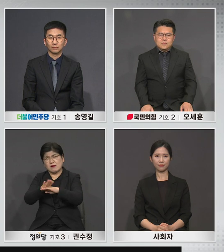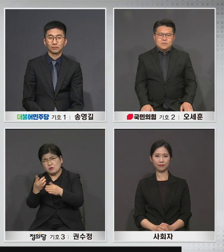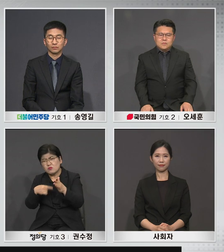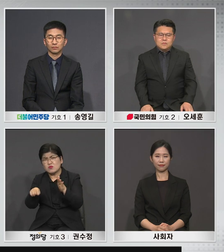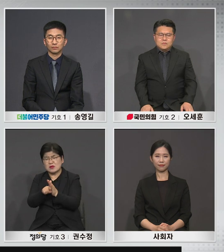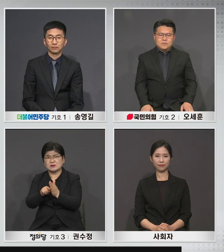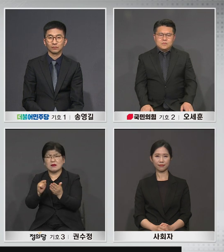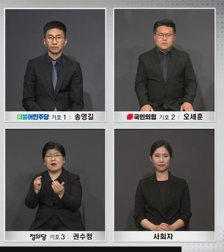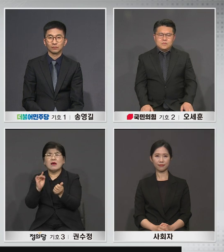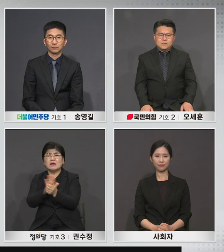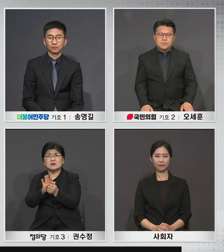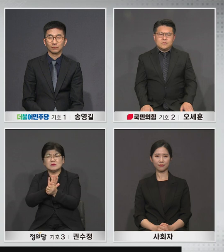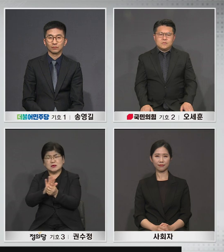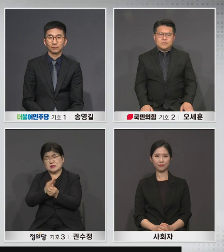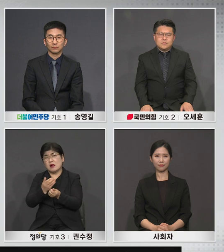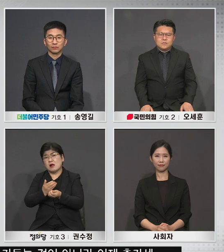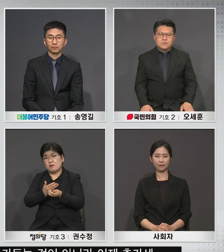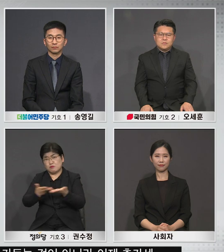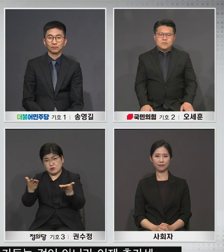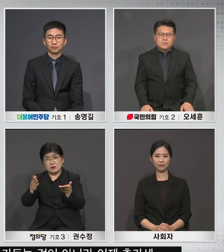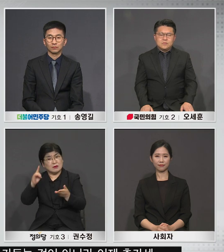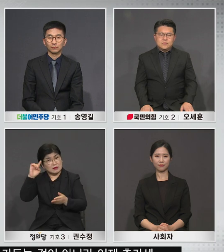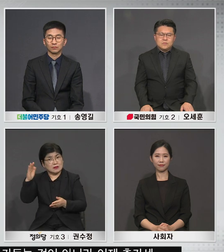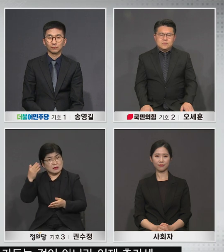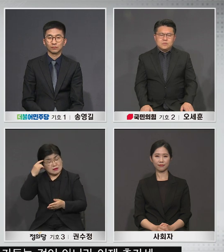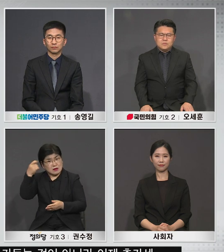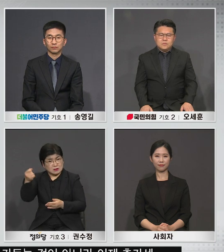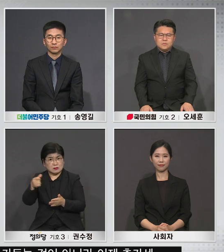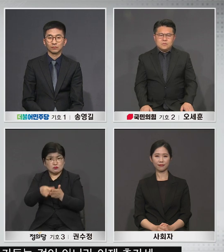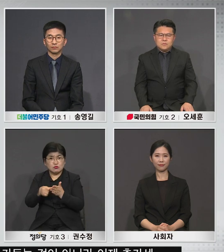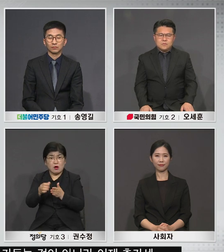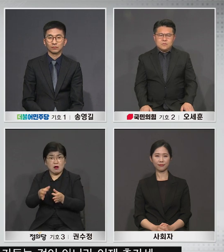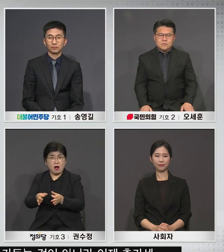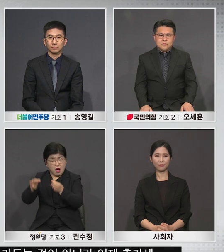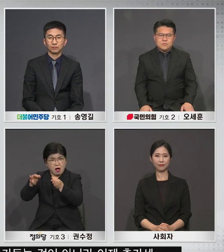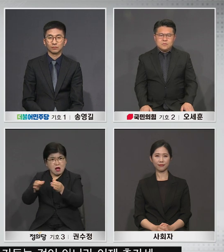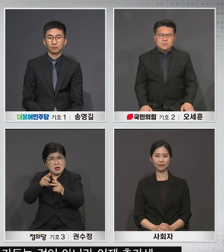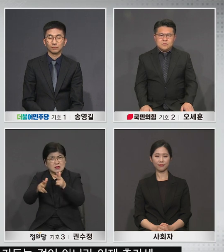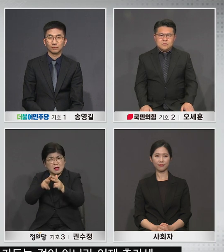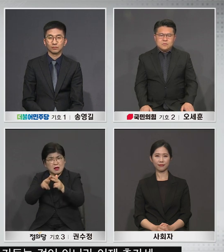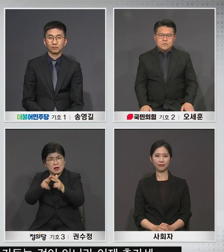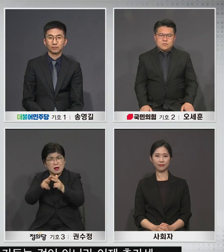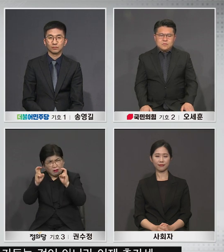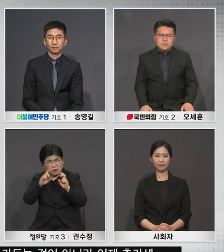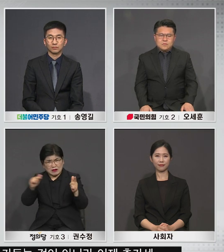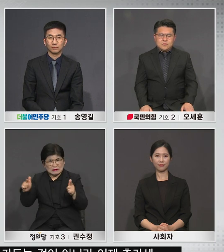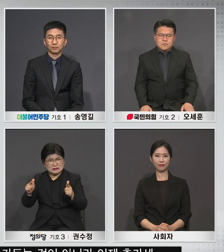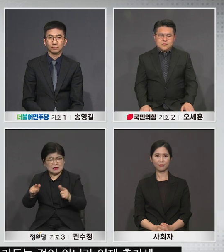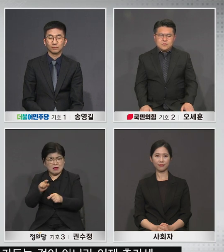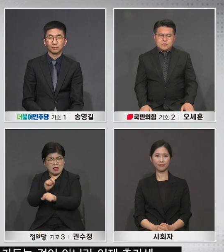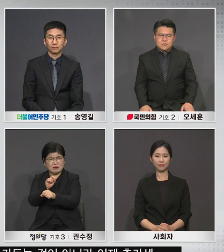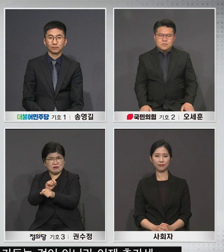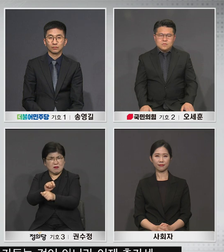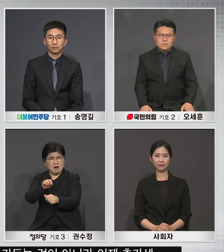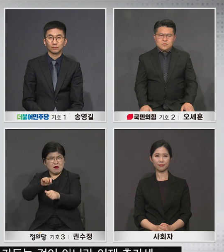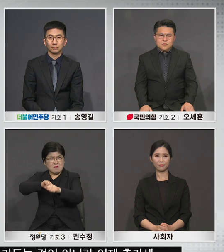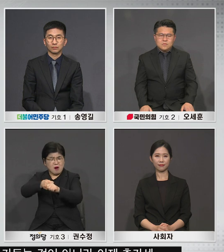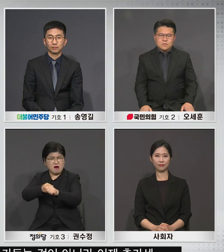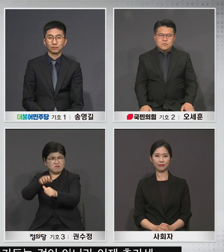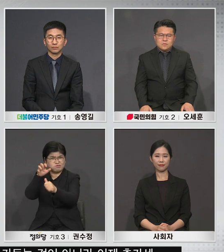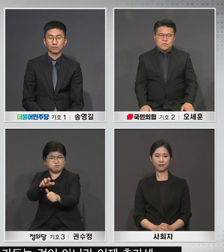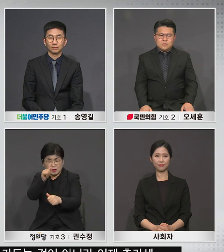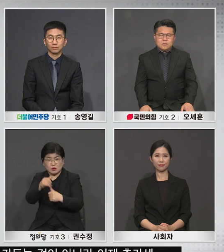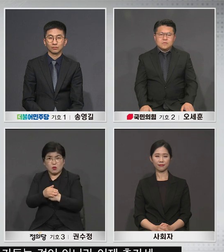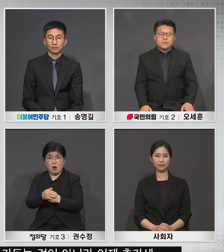저는 물가 안정을 위해서 물가 인상에 유인되고 있는 사업자들의 행태에 행정규제를 강화하고 물가 민간